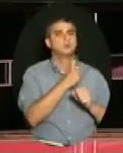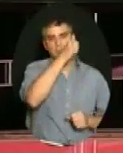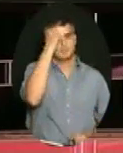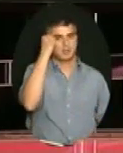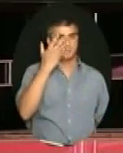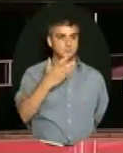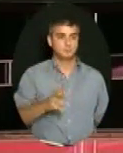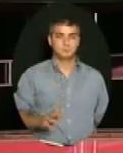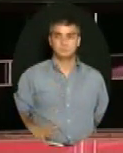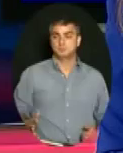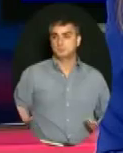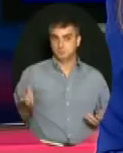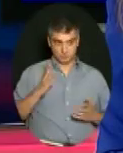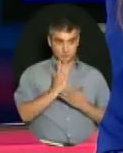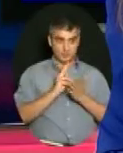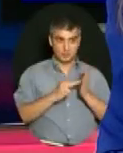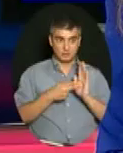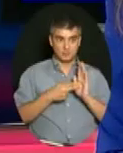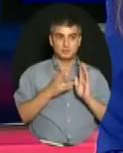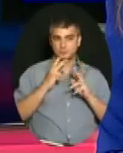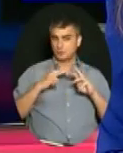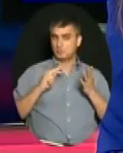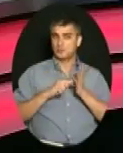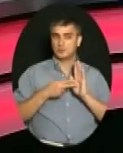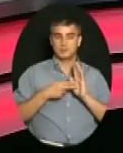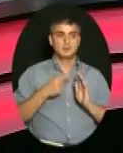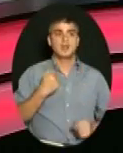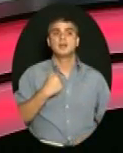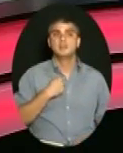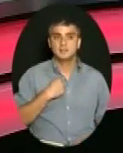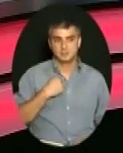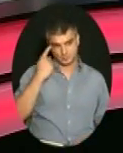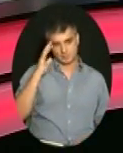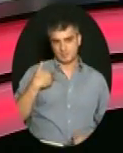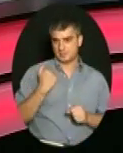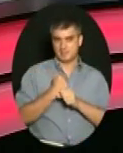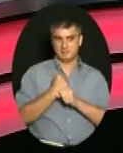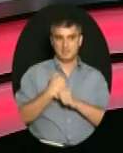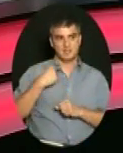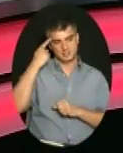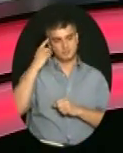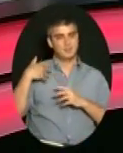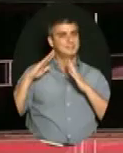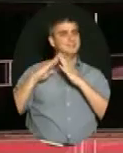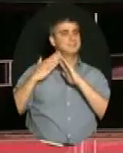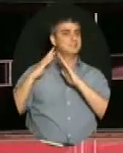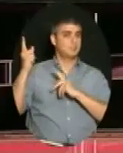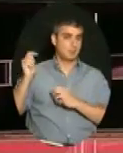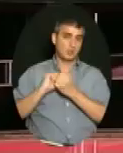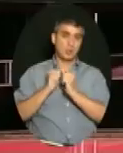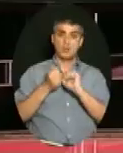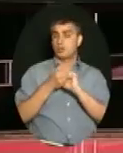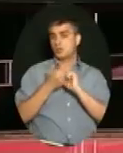בקיץ? יש לך כבר תוכניות? יש כל מיני תוכניות. כן. אני יודעת כבר מה אני אעשה. חשבתי על צימר, חשבתי